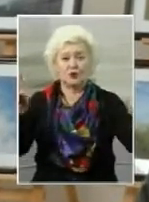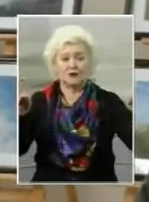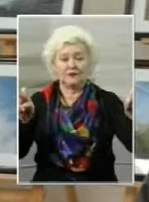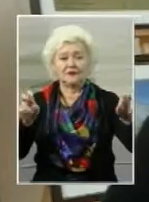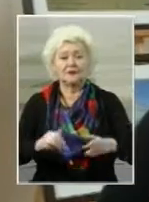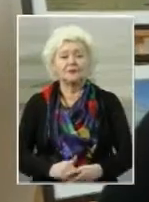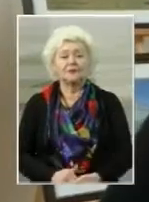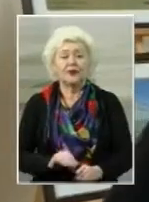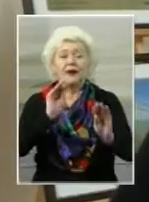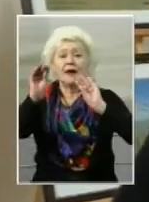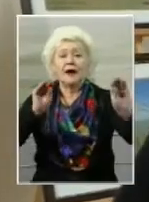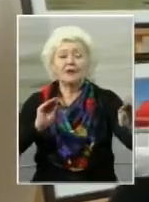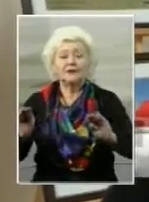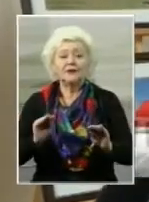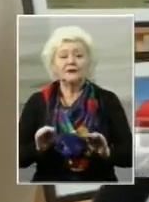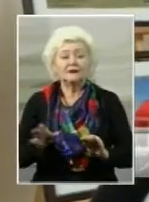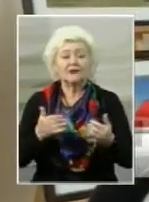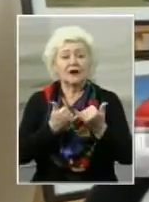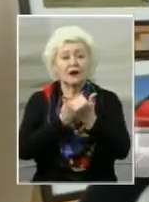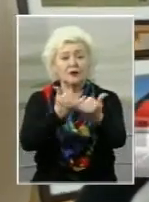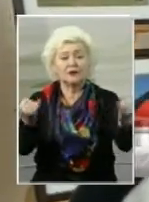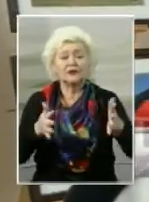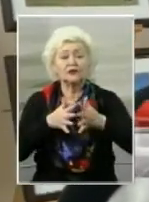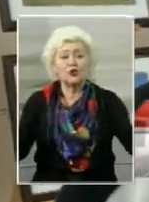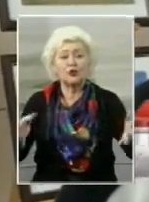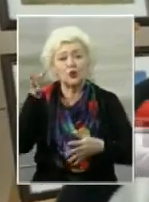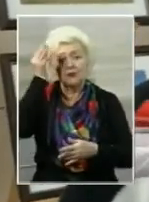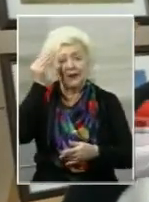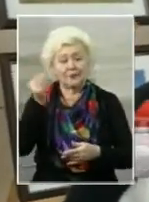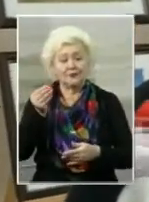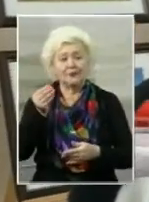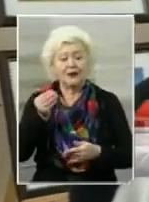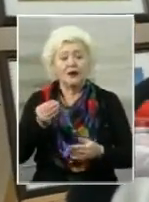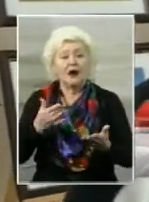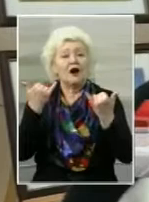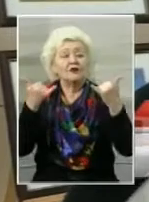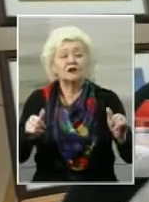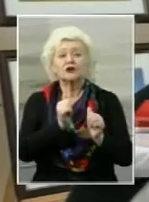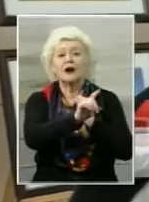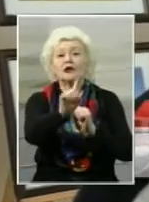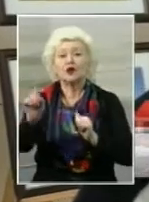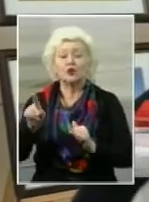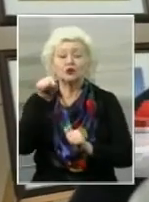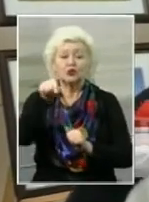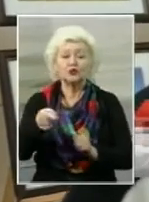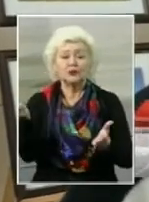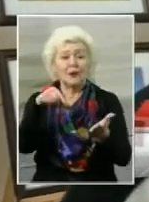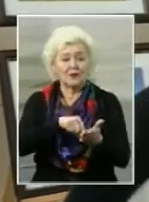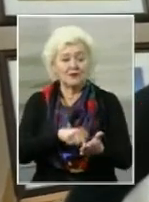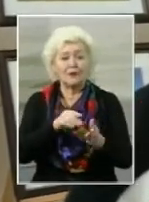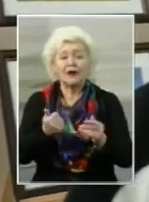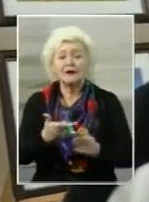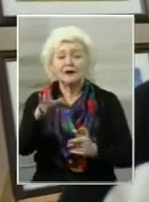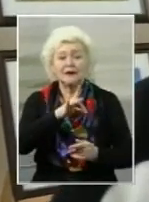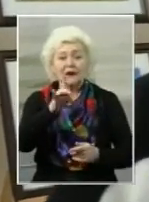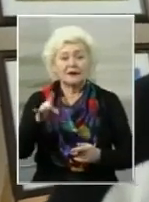його девіз. Виставка производить огромне впечатлення на любого. Виставка вражає кожного, хто сюди потрапляє. Я кілька разів